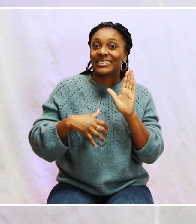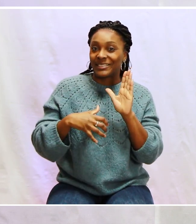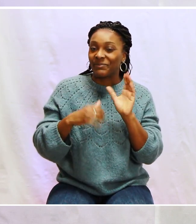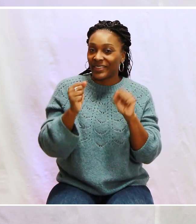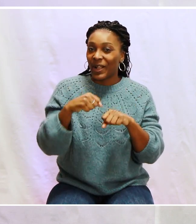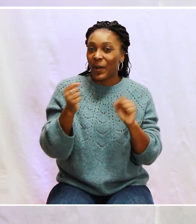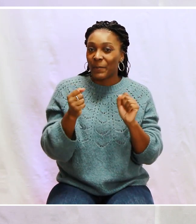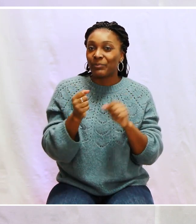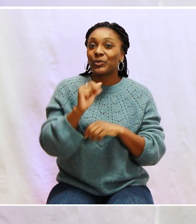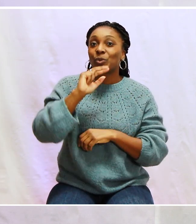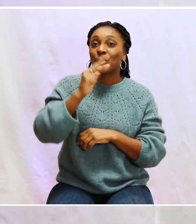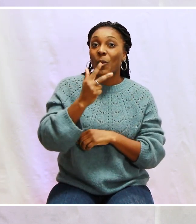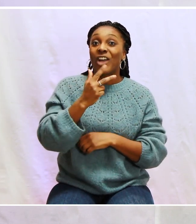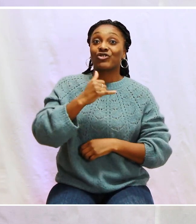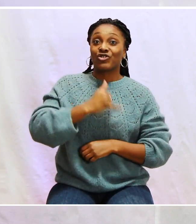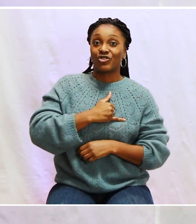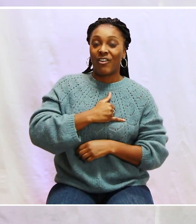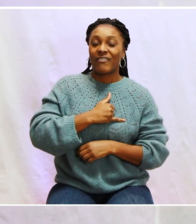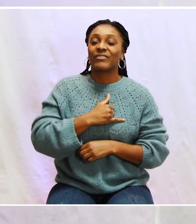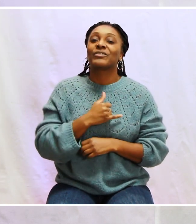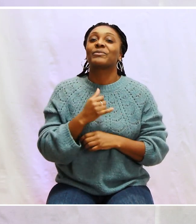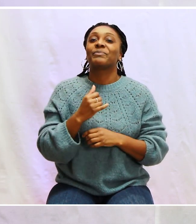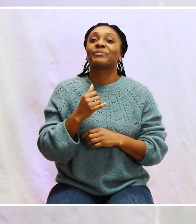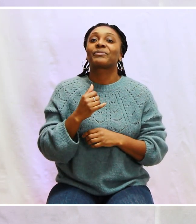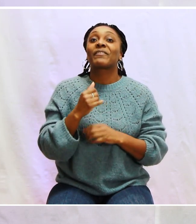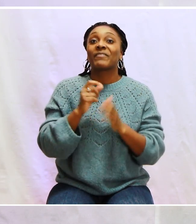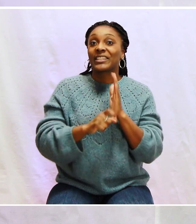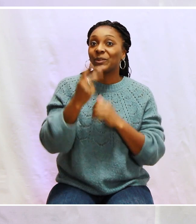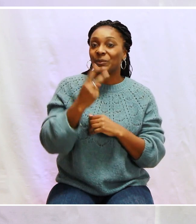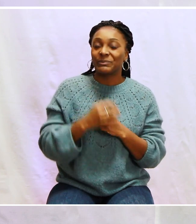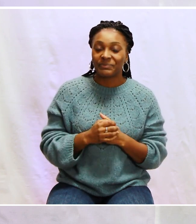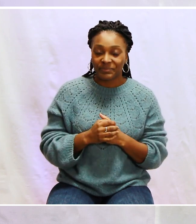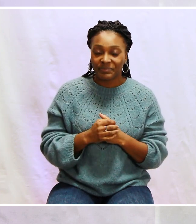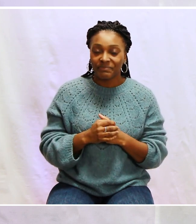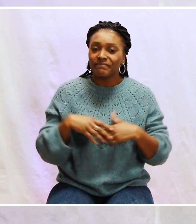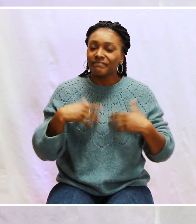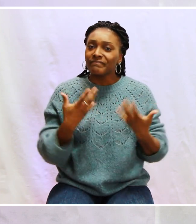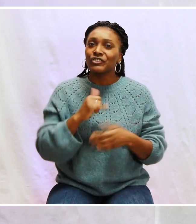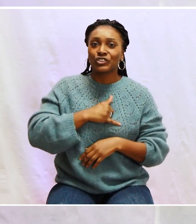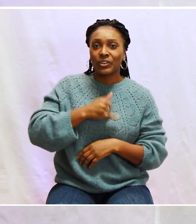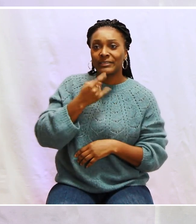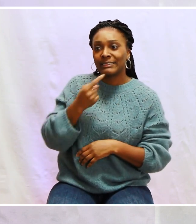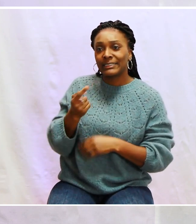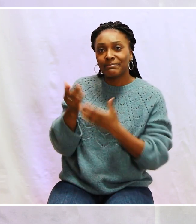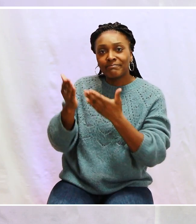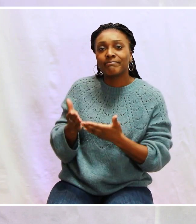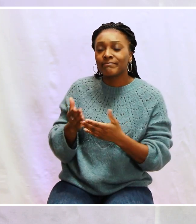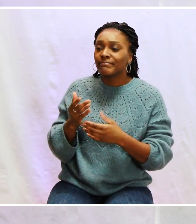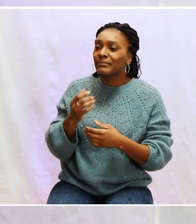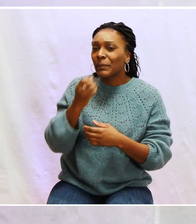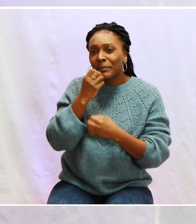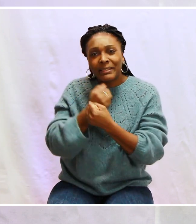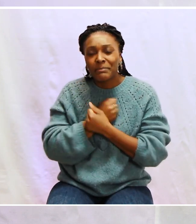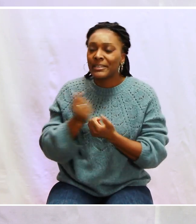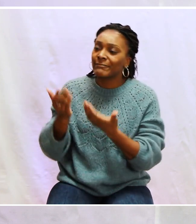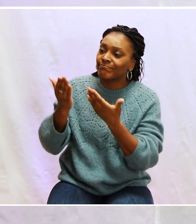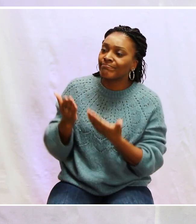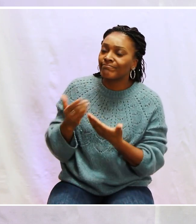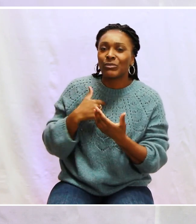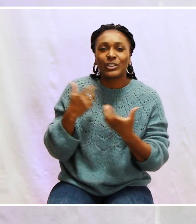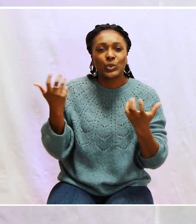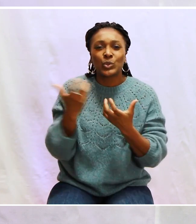vous dans 3 Jean chapitre 1 verset 2. Donc Jean parle à quelqu'un il lui dit: Bien-aimé, je